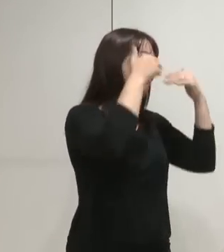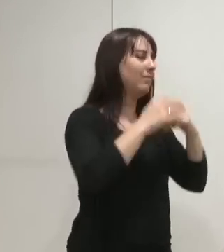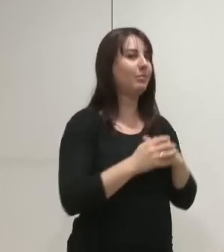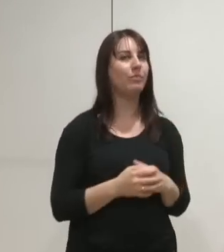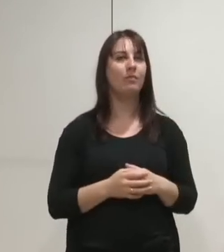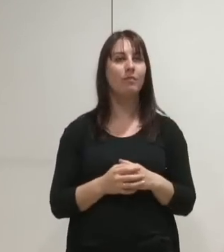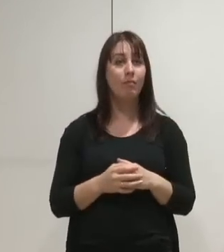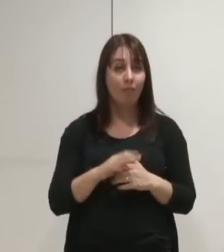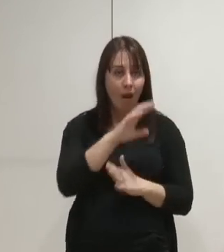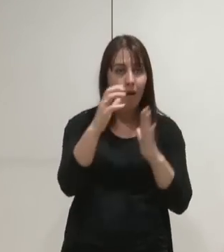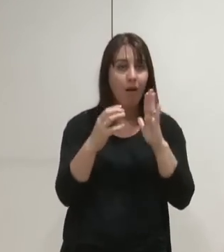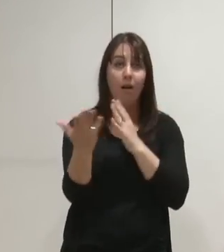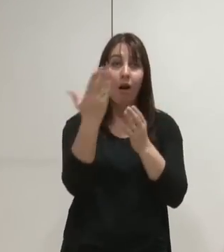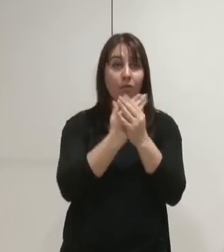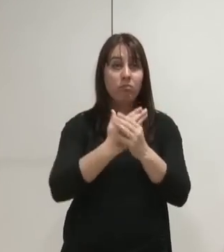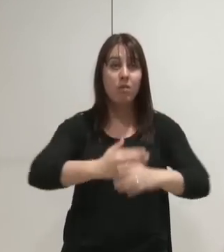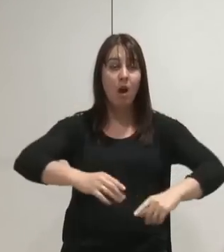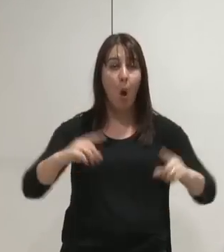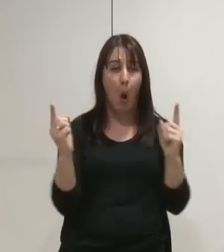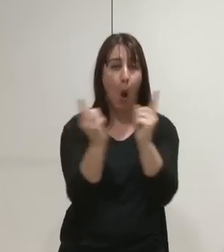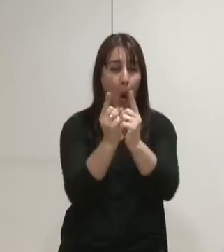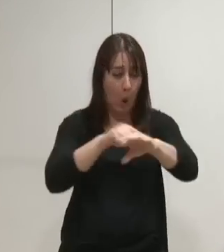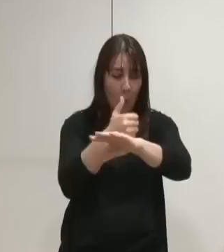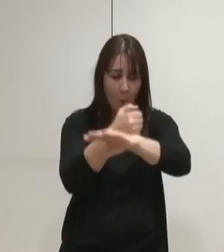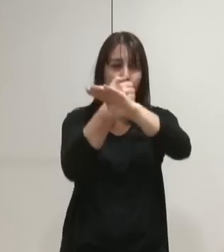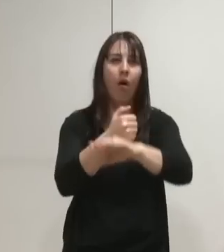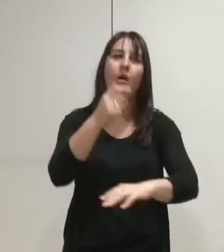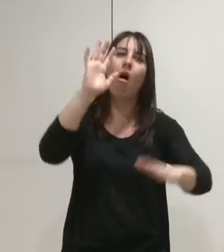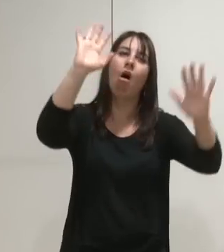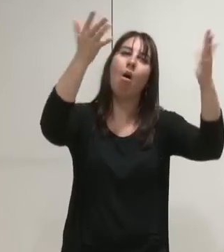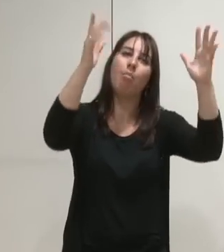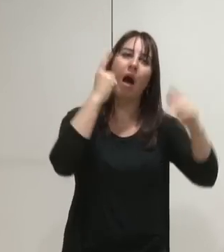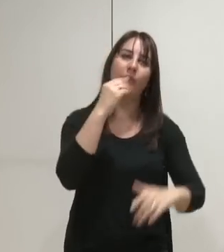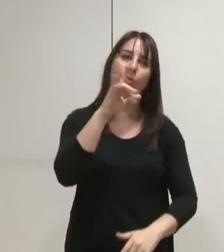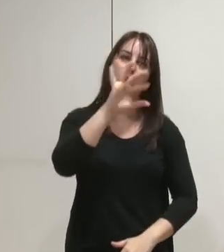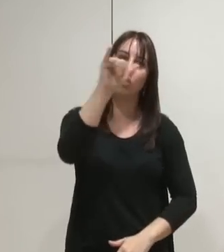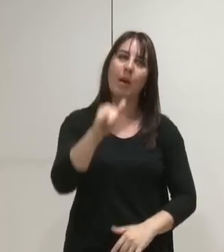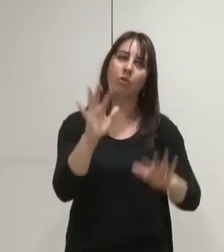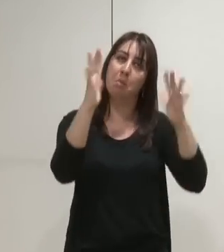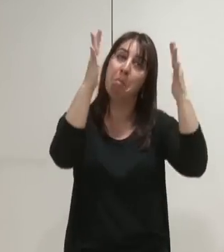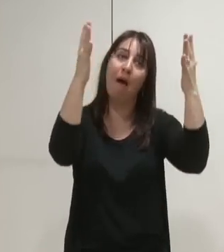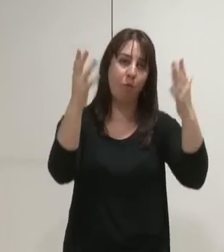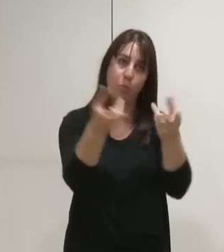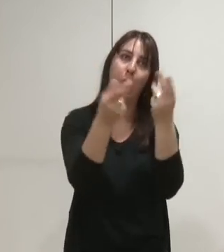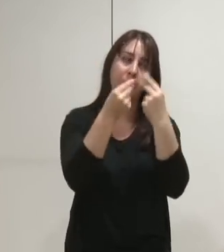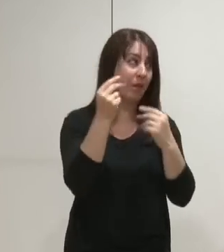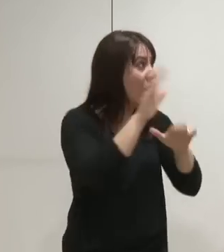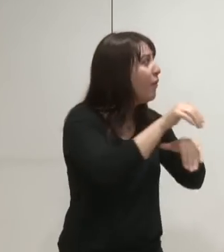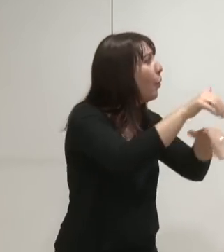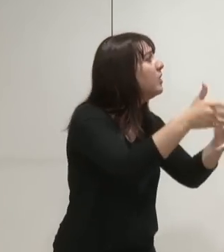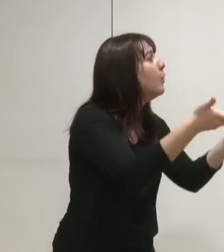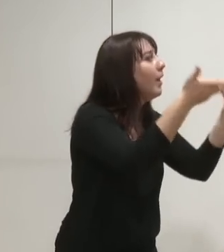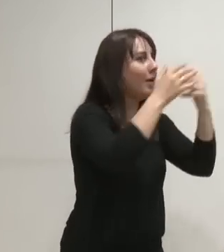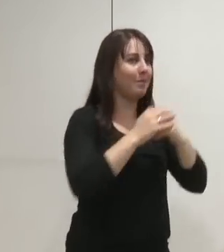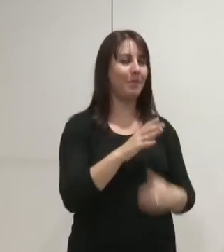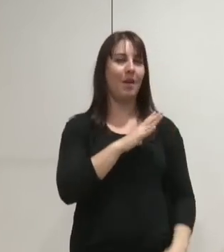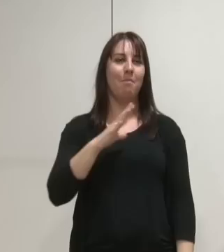délibération l'intervention la plus courte du conseil municipal je vous félicitesur pour cette explication de vote sur cette VO madame